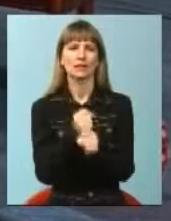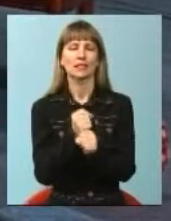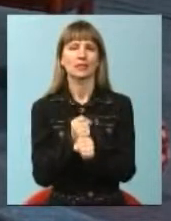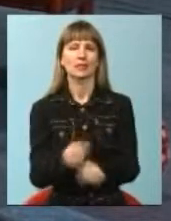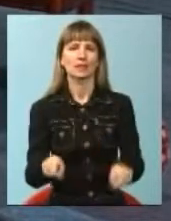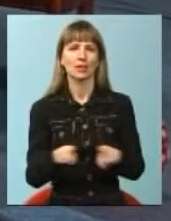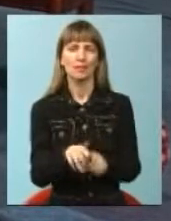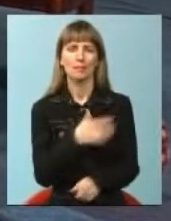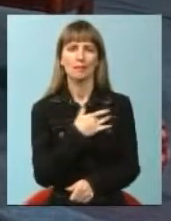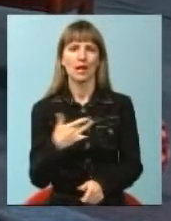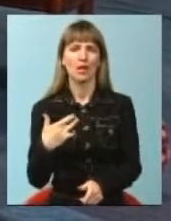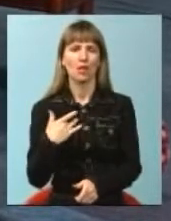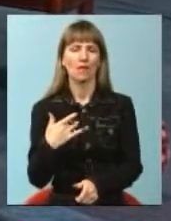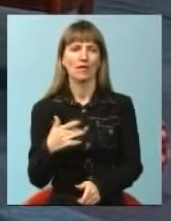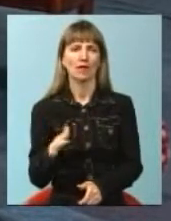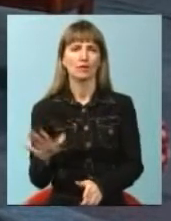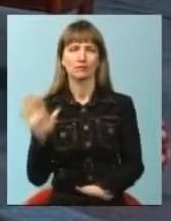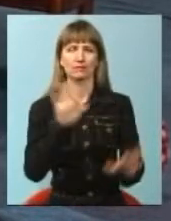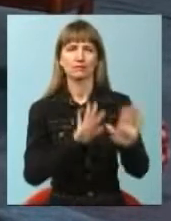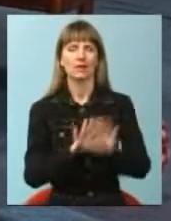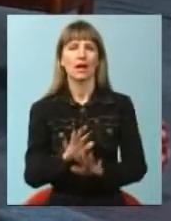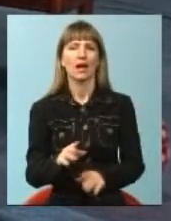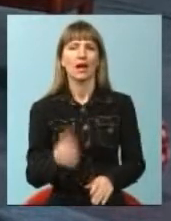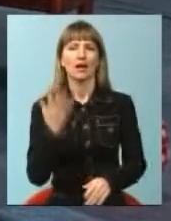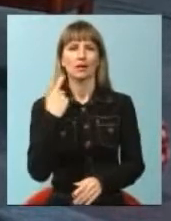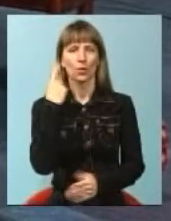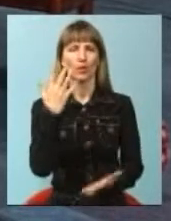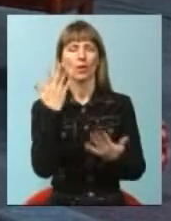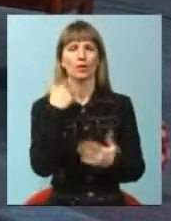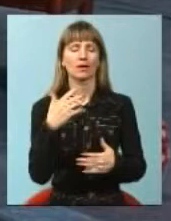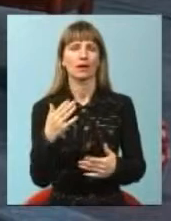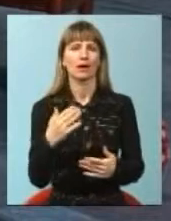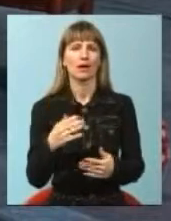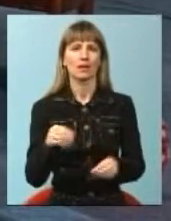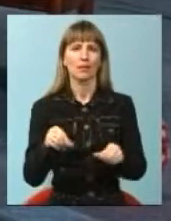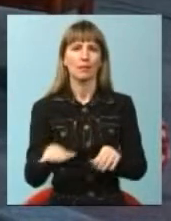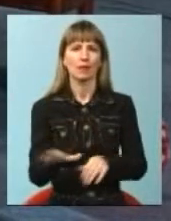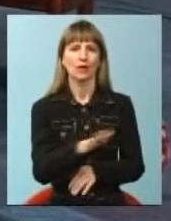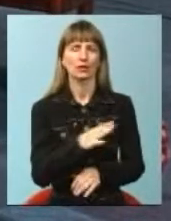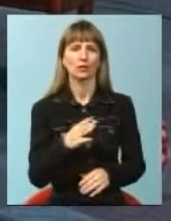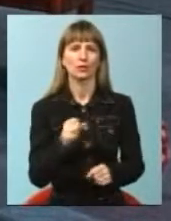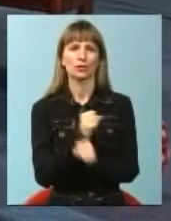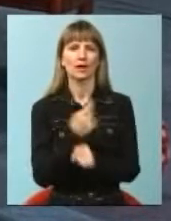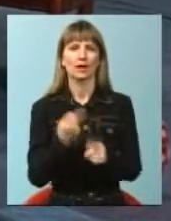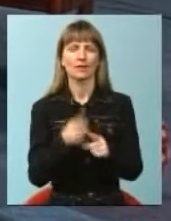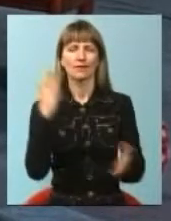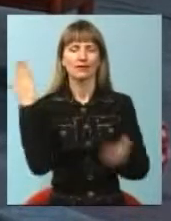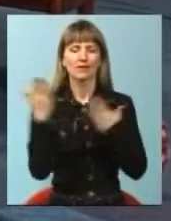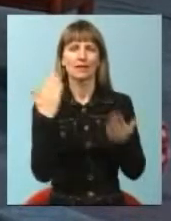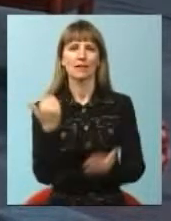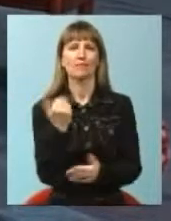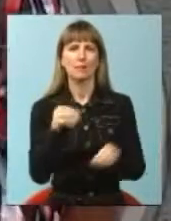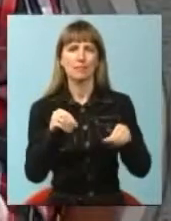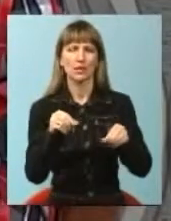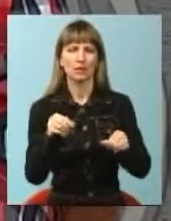такий пиловий замет. Я, напевно, уявляю, коли на пляжі ви відпочиваєте, так, і цей вітер, вам